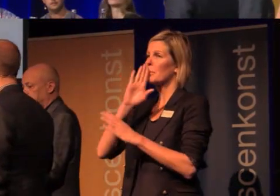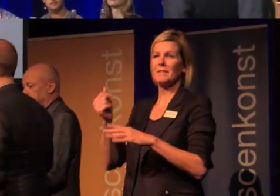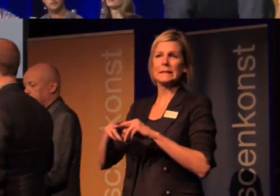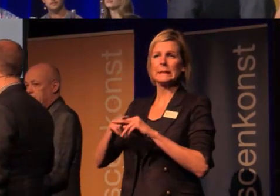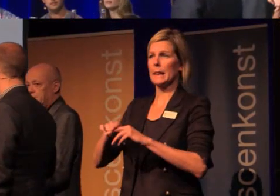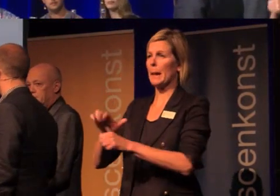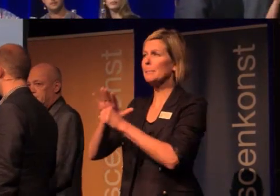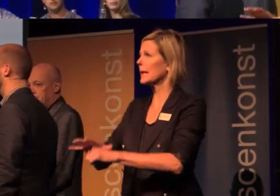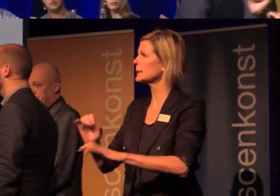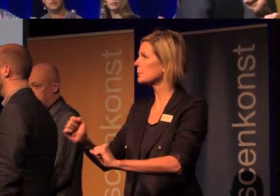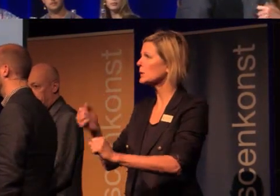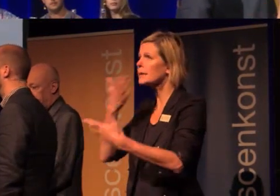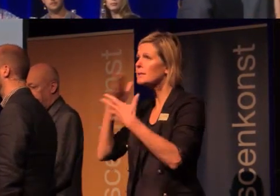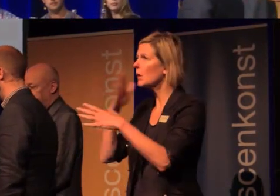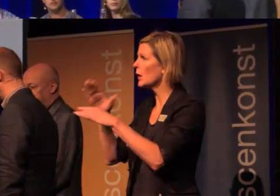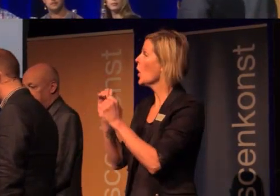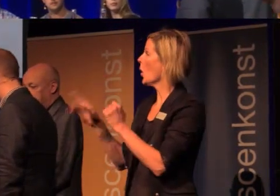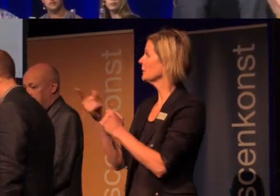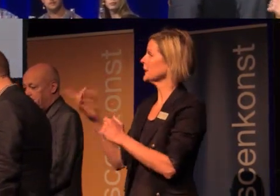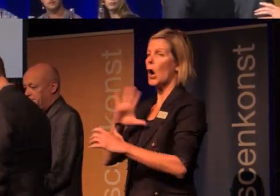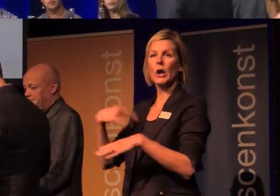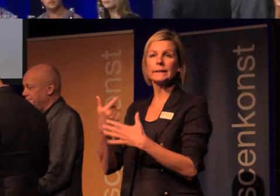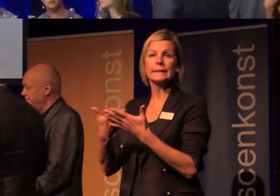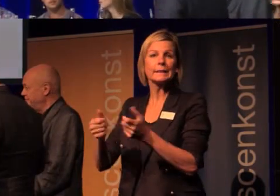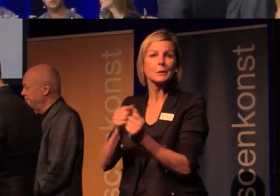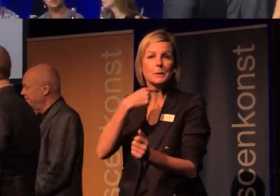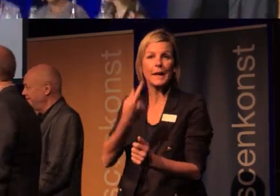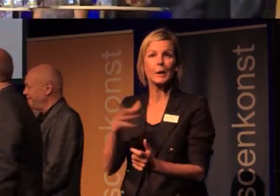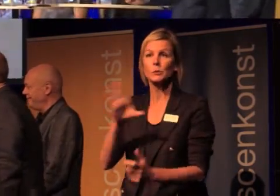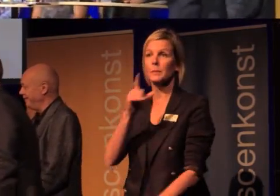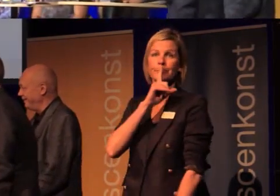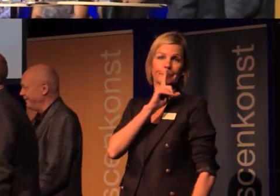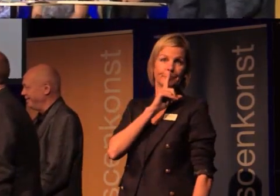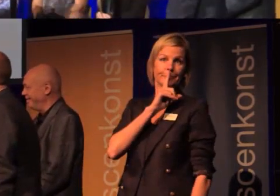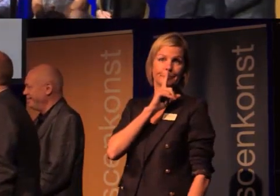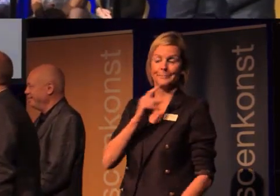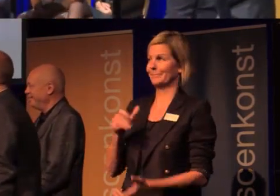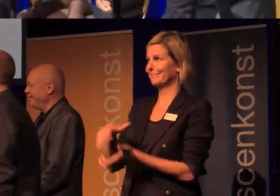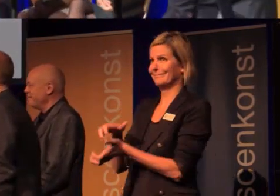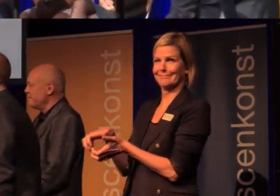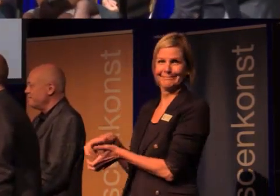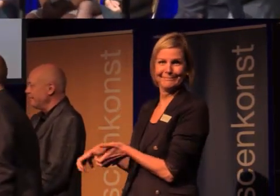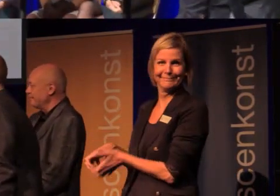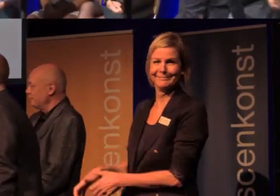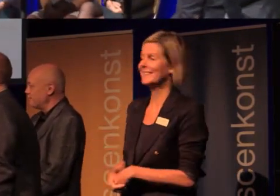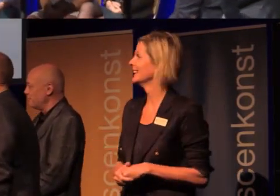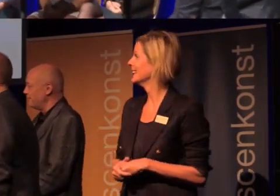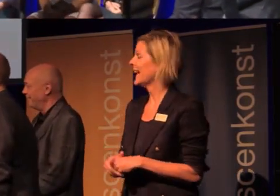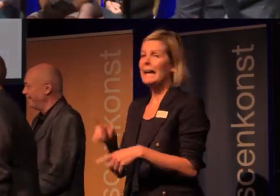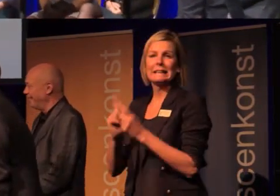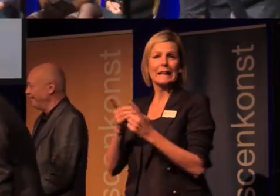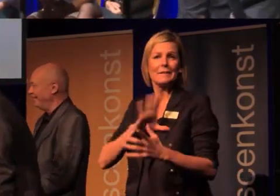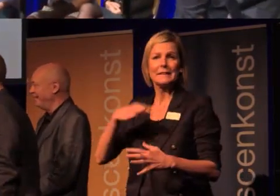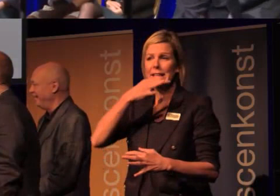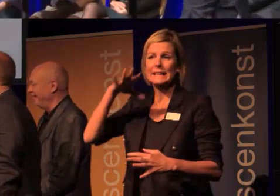med massa tomt snack om ni inte har någonting att säga. När man ska... Jag vet inte om den risken är så